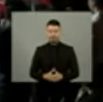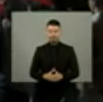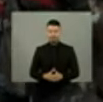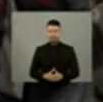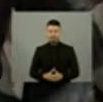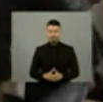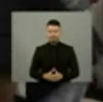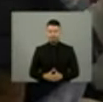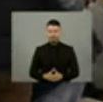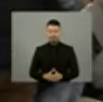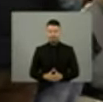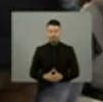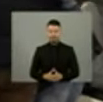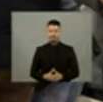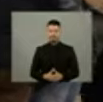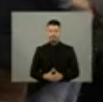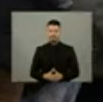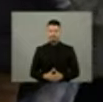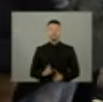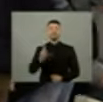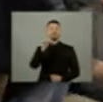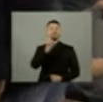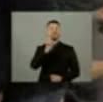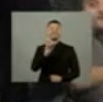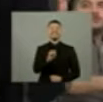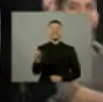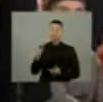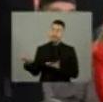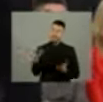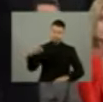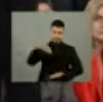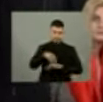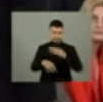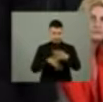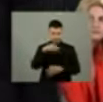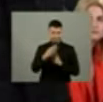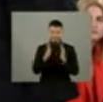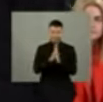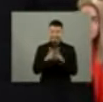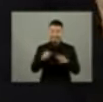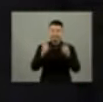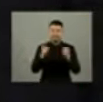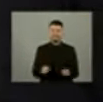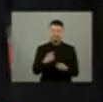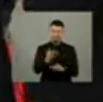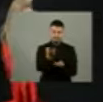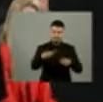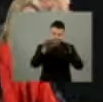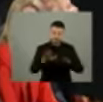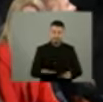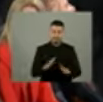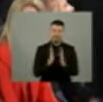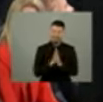προβοκατόρικη ερώτηση. Παρακαλώ. Έτσι όπως παρακολουθώ την εξέλιξη των πραγμάτων. Ας πούμε ότι πάλι λοιπόν σε νέα εκλογή ο ΣΥΡΙΖΑ